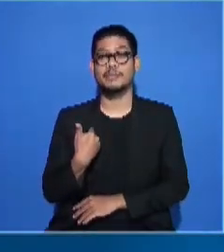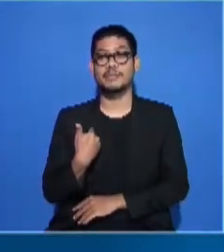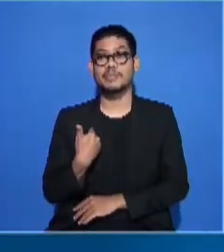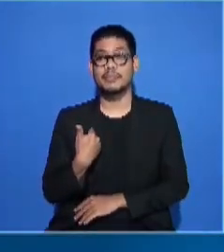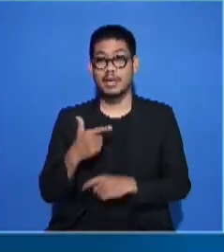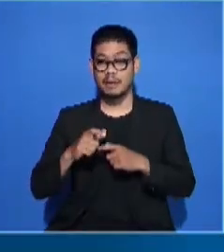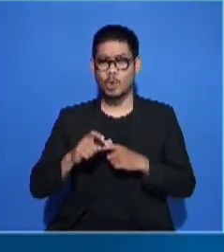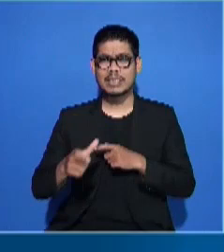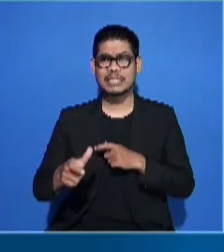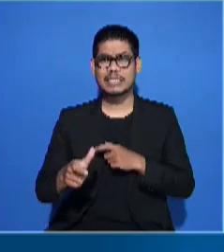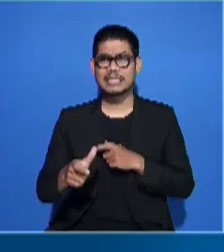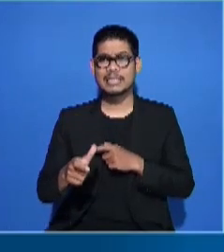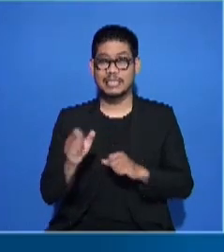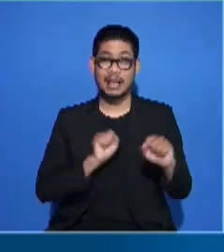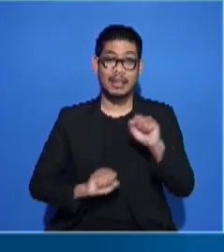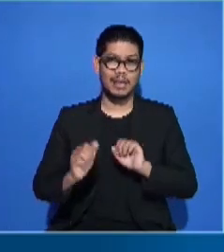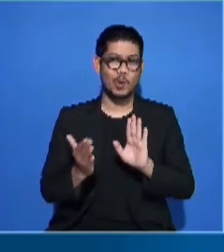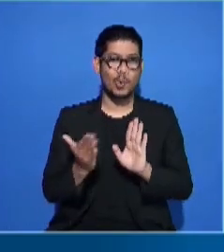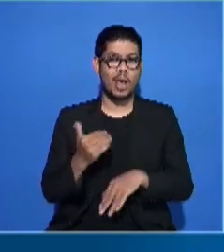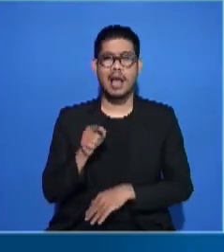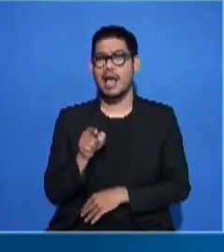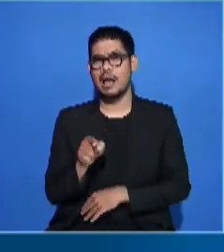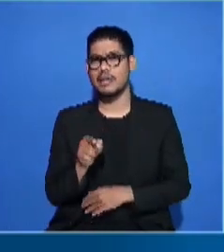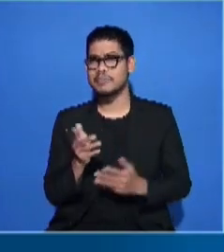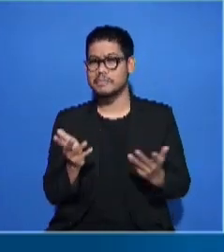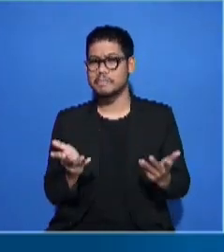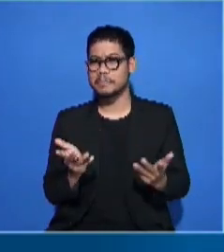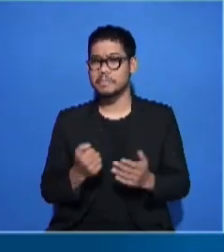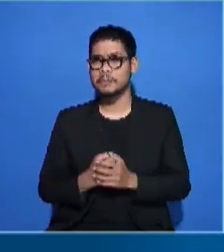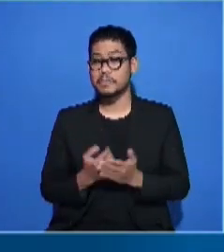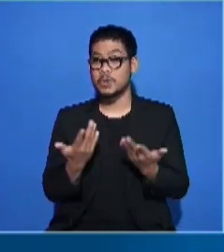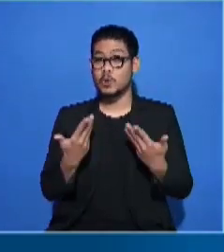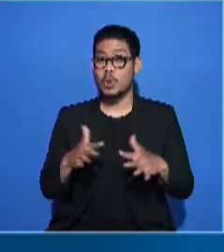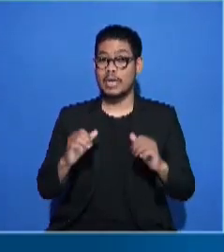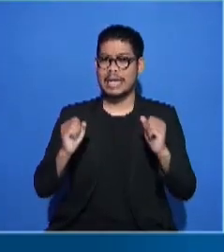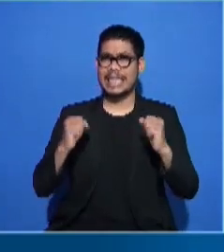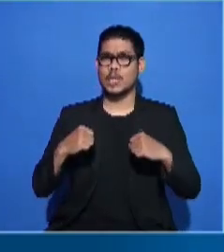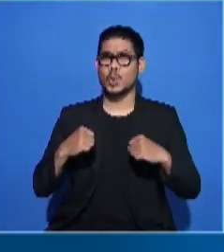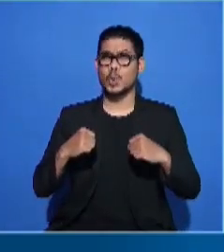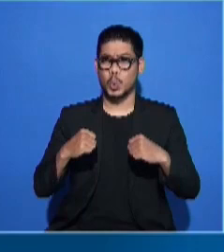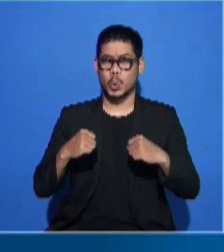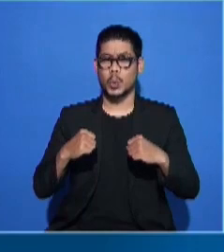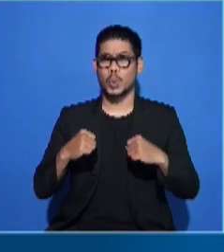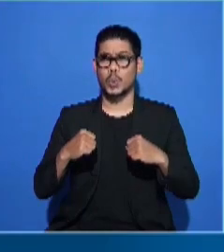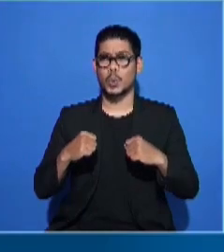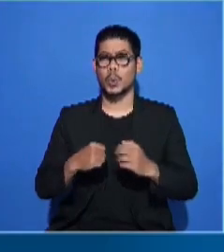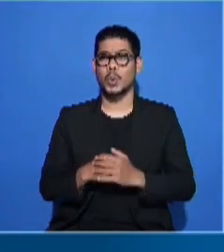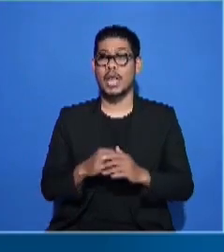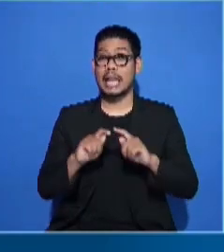proses rekonstruksi tersebut, dan tadi juga sudah disetujui oleh diduga pelaku.